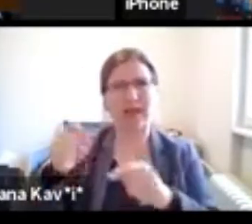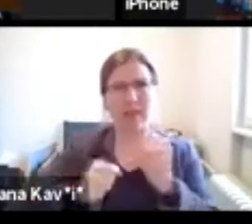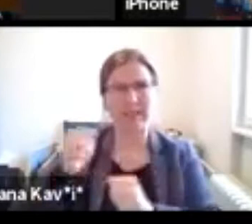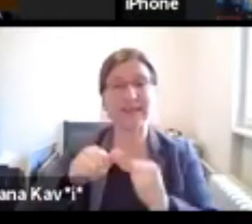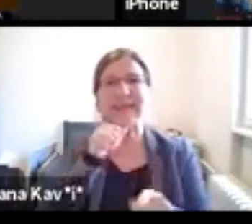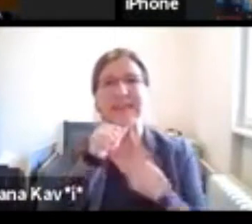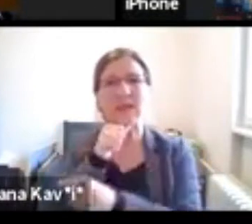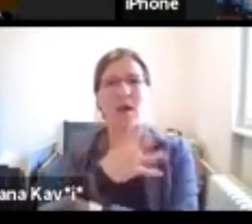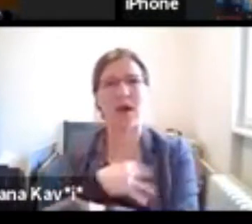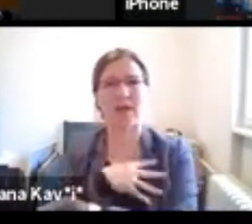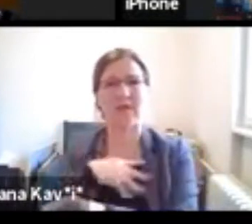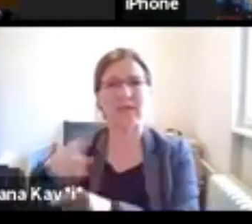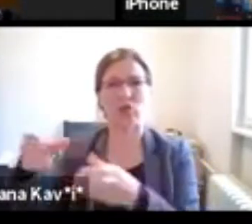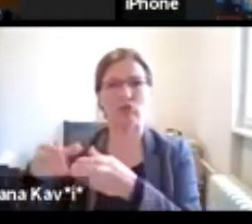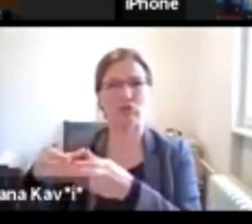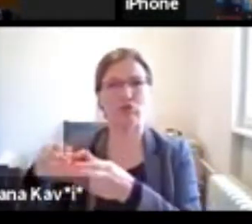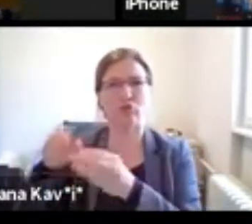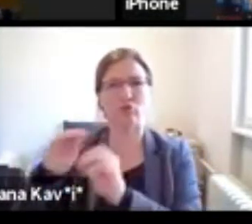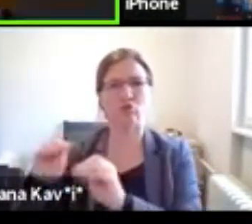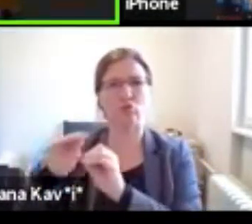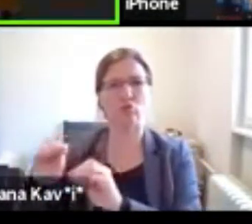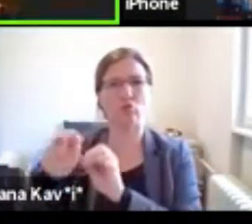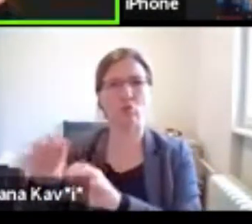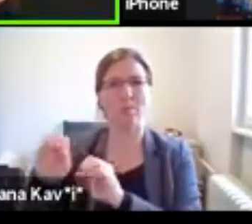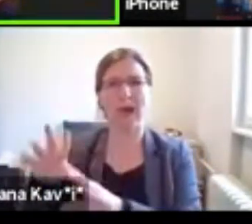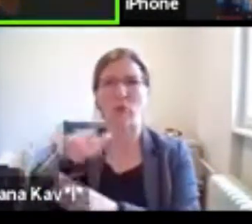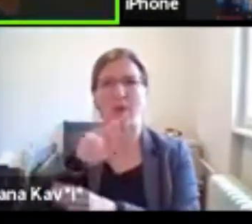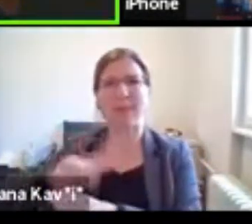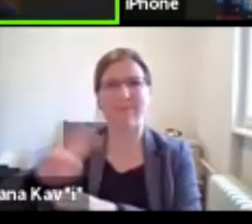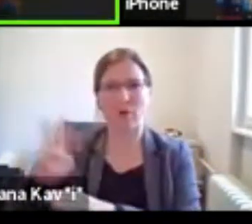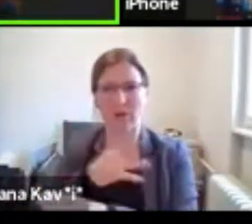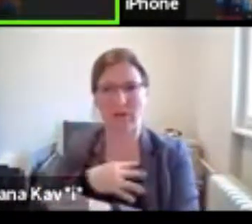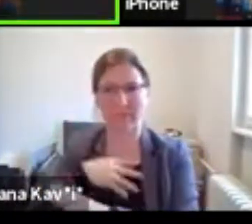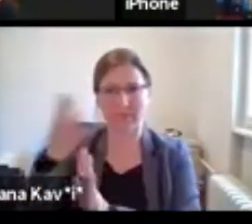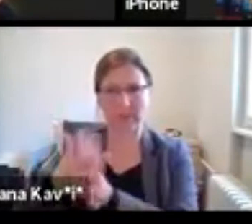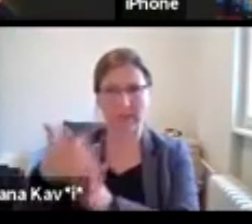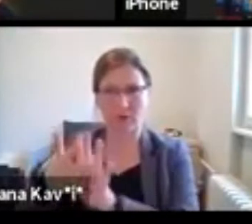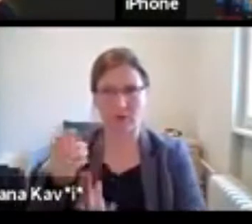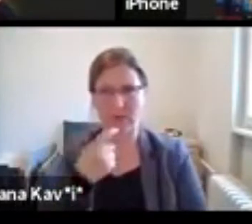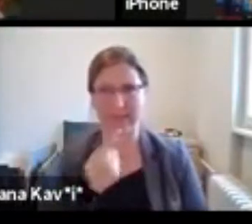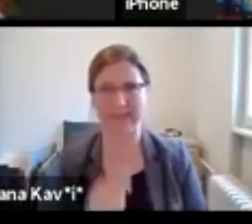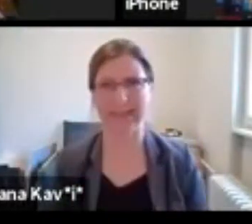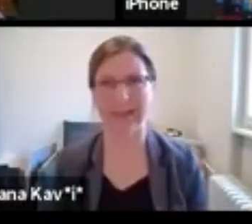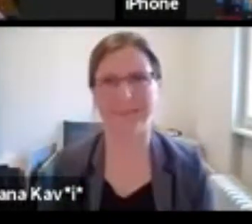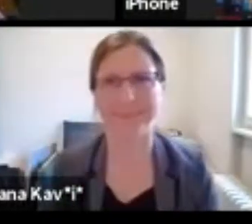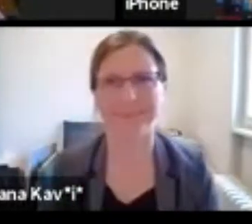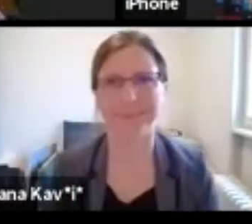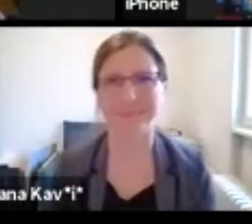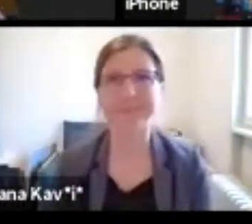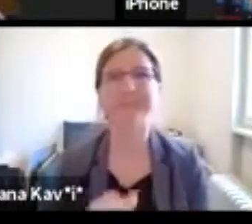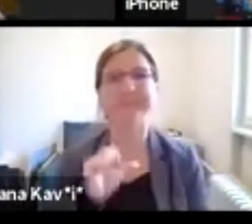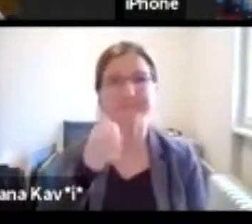tumača i prevoditelja znakovnog jezika. Za početak, naša draga Iva